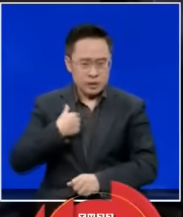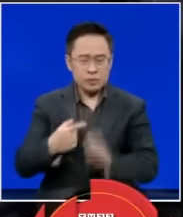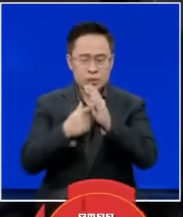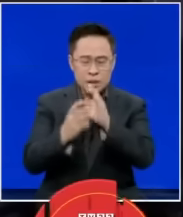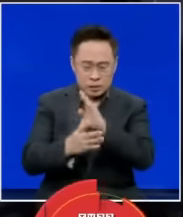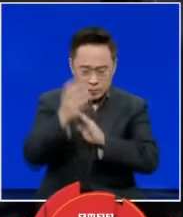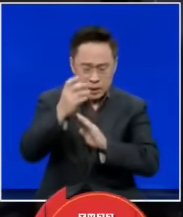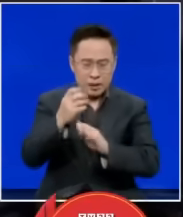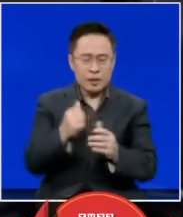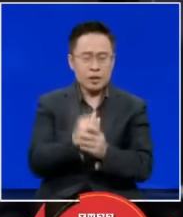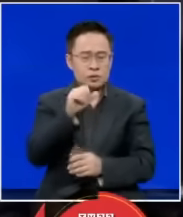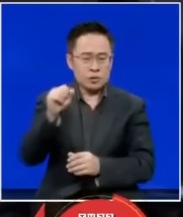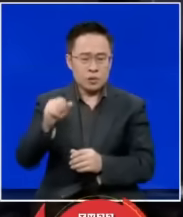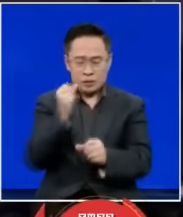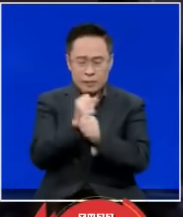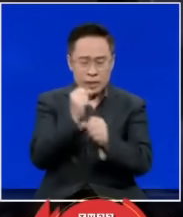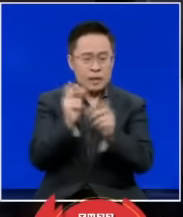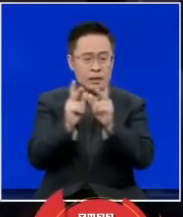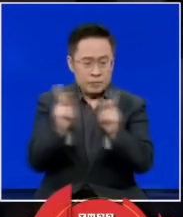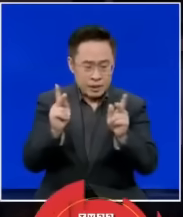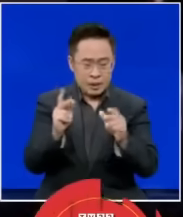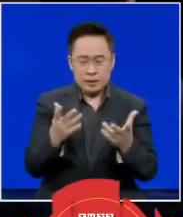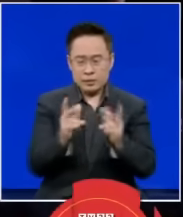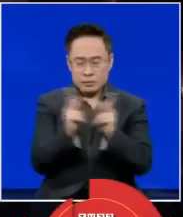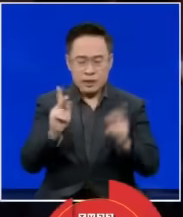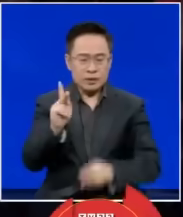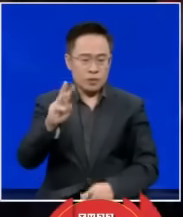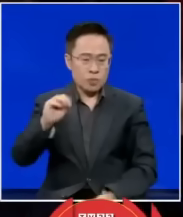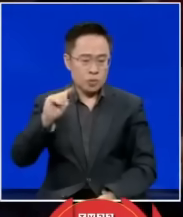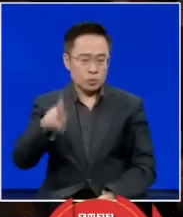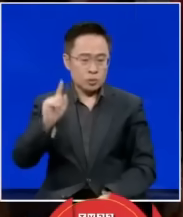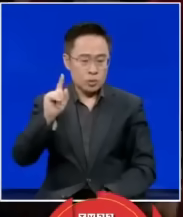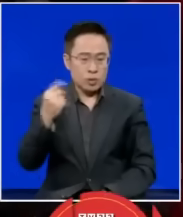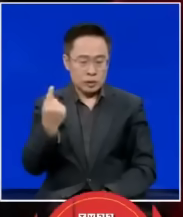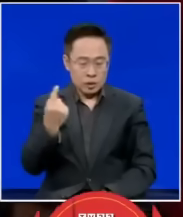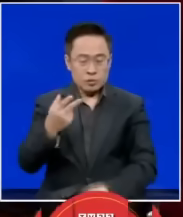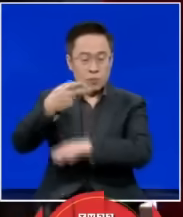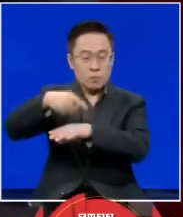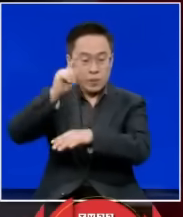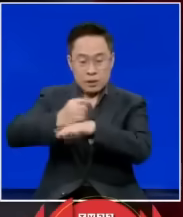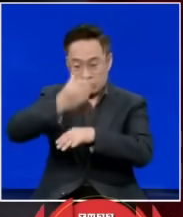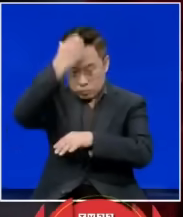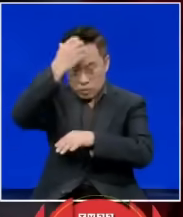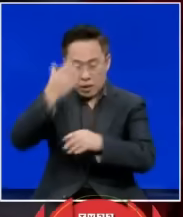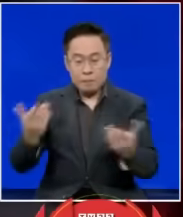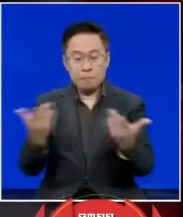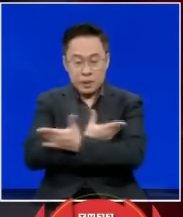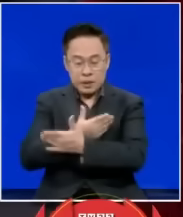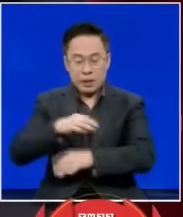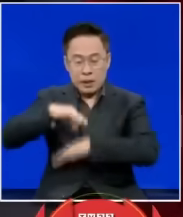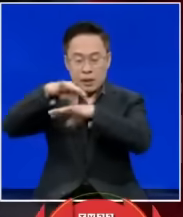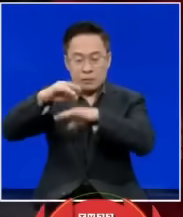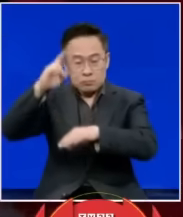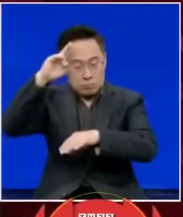นะก็อยากให้ทุกคนสบายใจว่าเรื่องนี้ไม่ได้มาจากเพื่อไทยไม่ได้อยากจะเปลี่ยนประธานสภาเลยเพราะสองท่านก็มาจากการเลือกในสภาทำหน้าที่ดีอย่